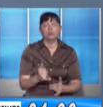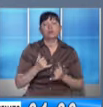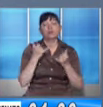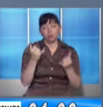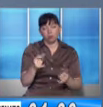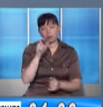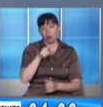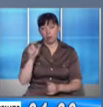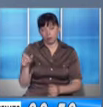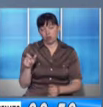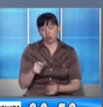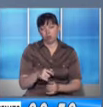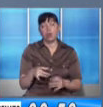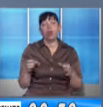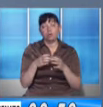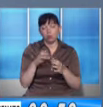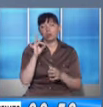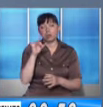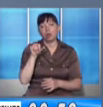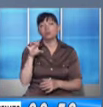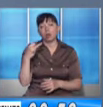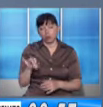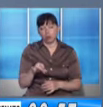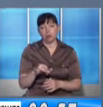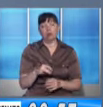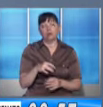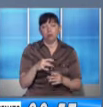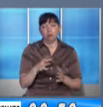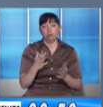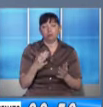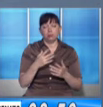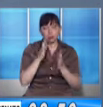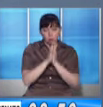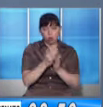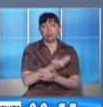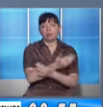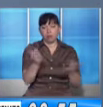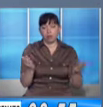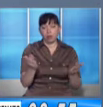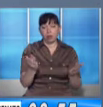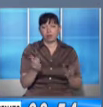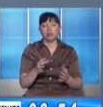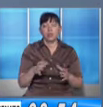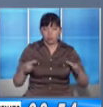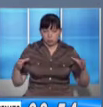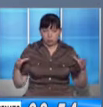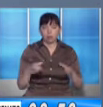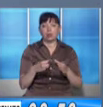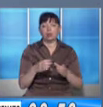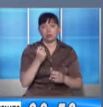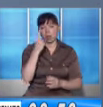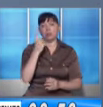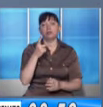Stimați cetățeni, blocul electoral Renata Usată vine în fața dumneavoastră cu un apel de mobilizare pe data